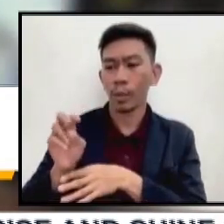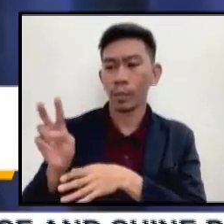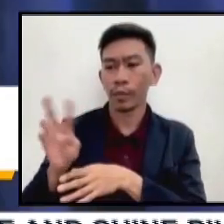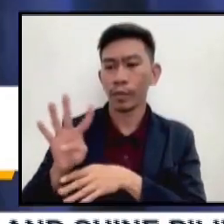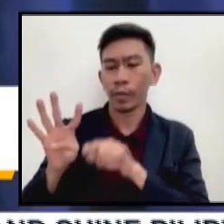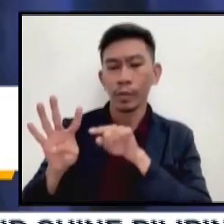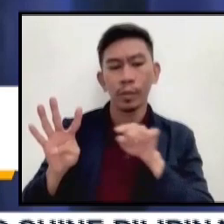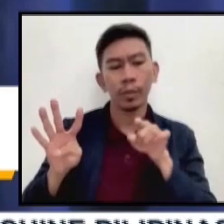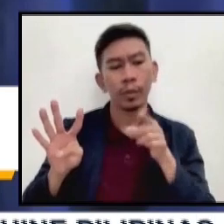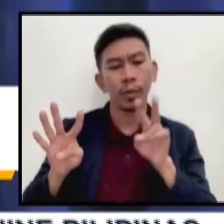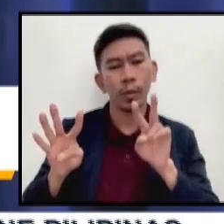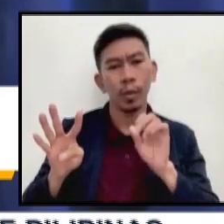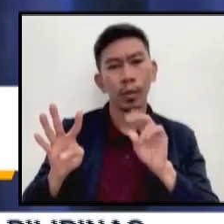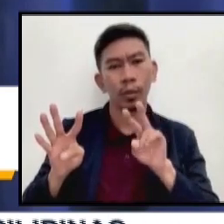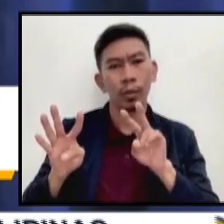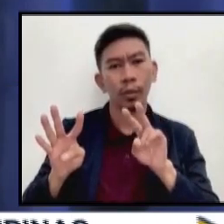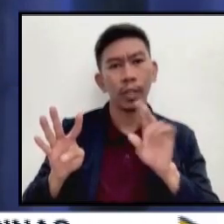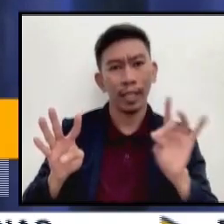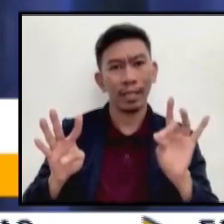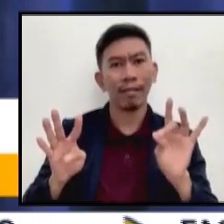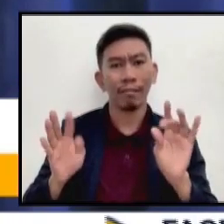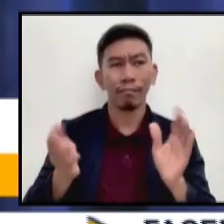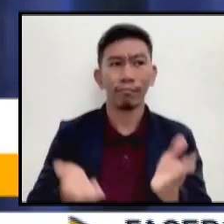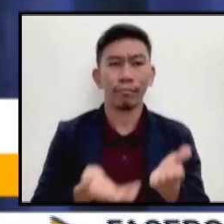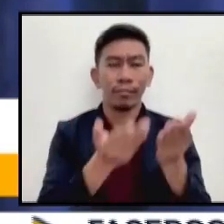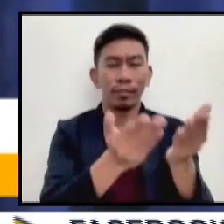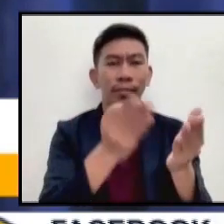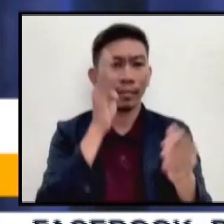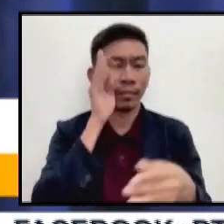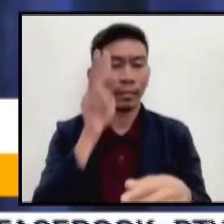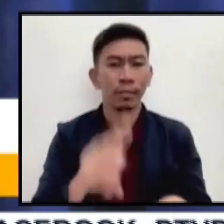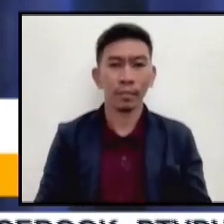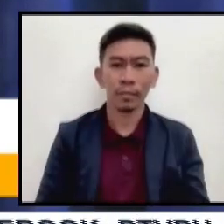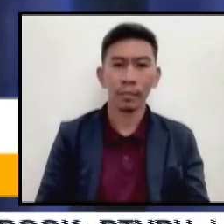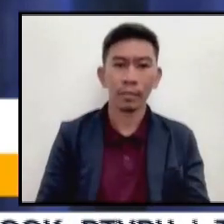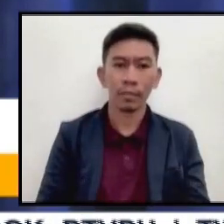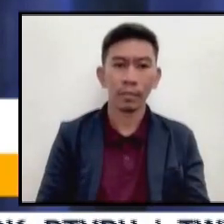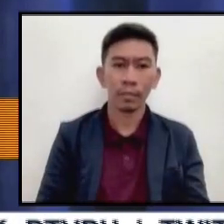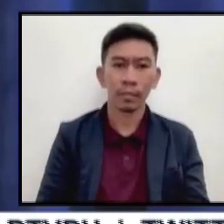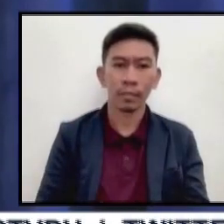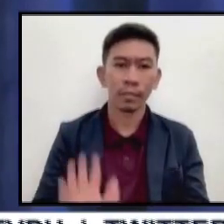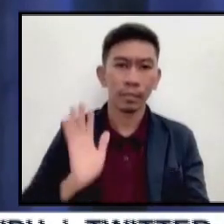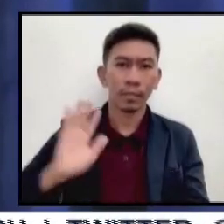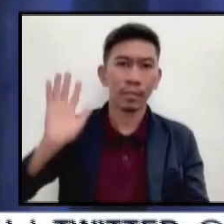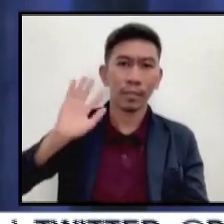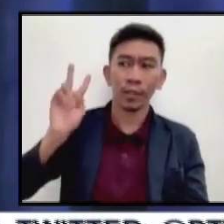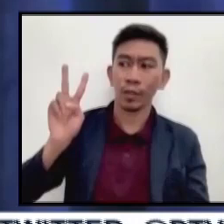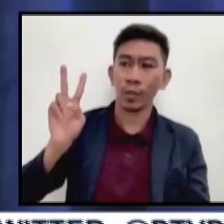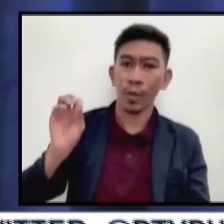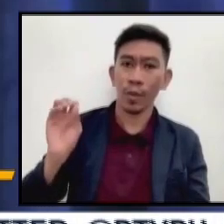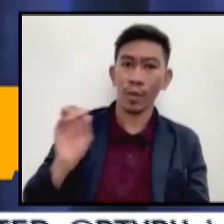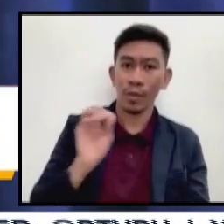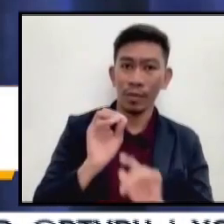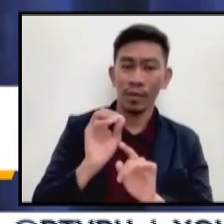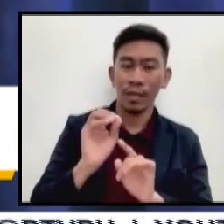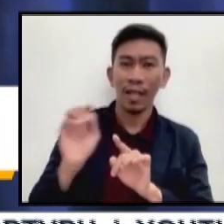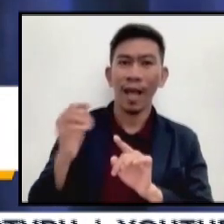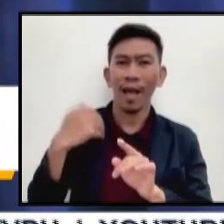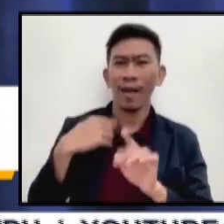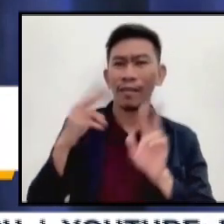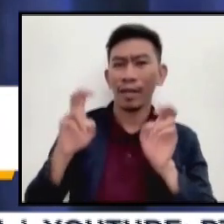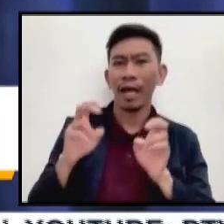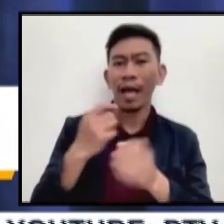Marcos Jr. We landed in the world stage back in 2000 with the I Love You virus. So Filipinos are